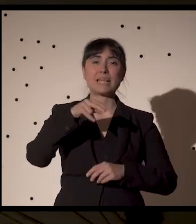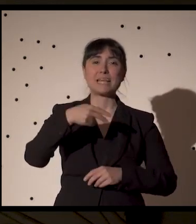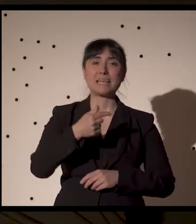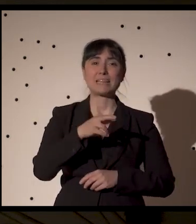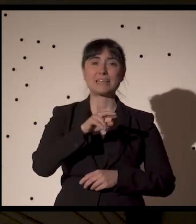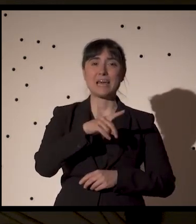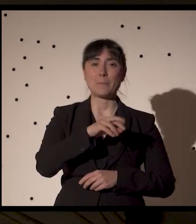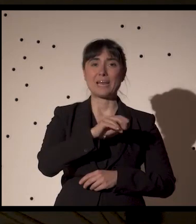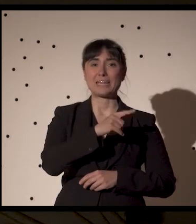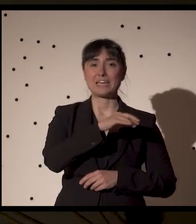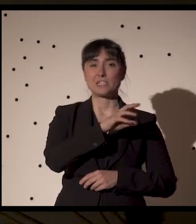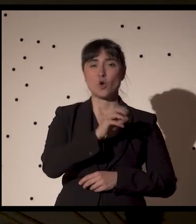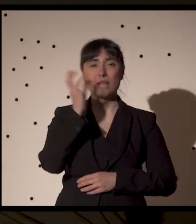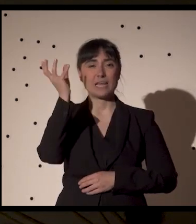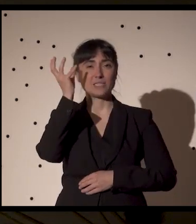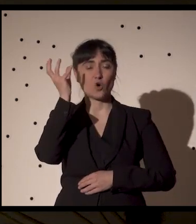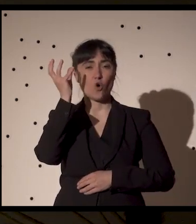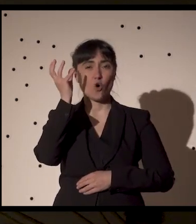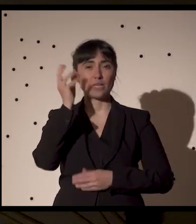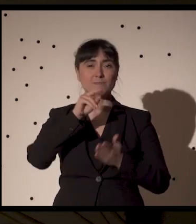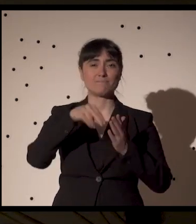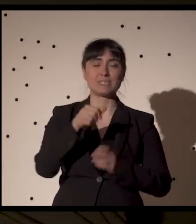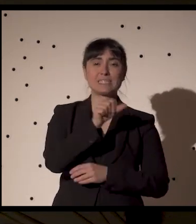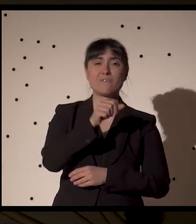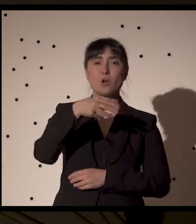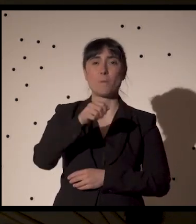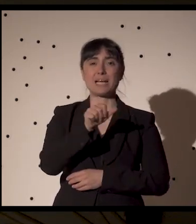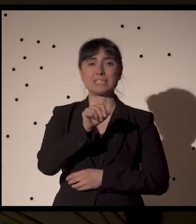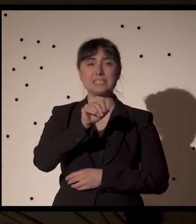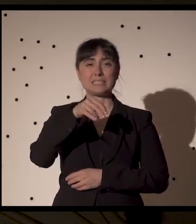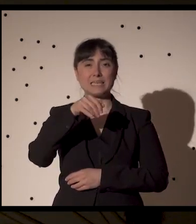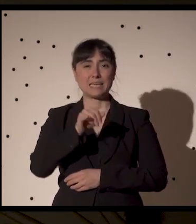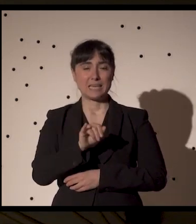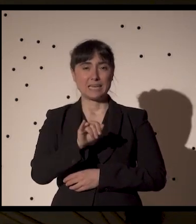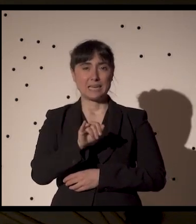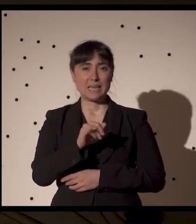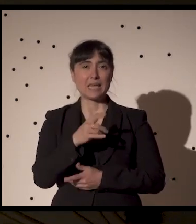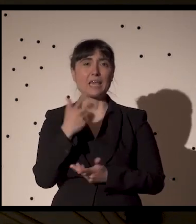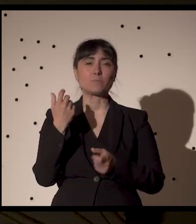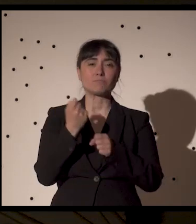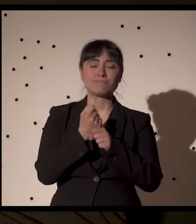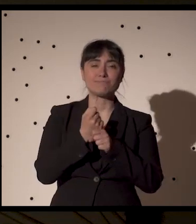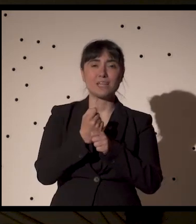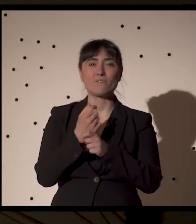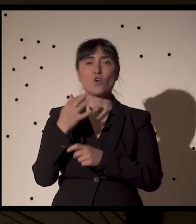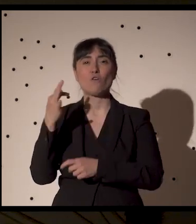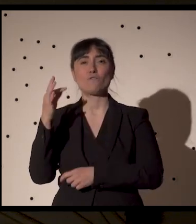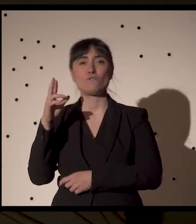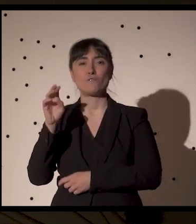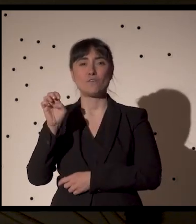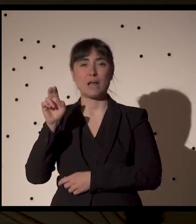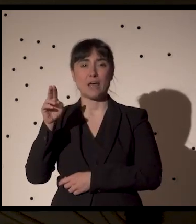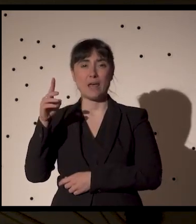Stefano Massini tratto dalla sua indagine freudiana un lavoro che era già stato presentato al Piccolo Teatro di Milano